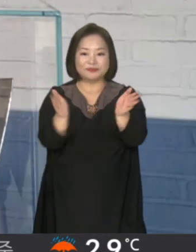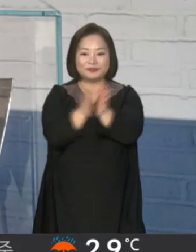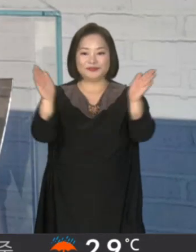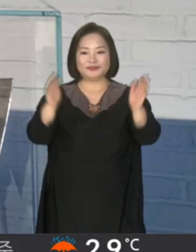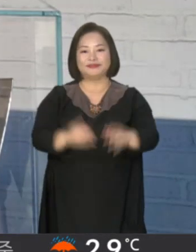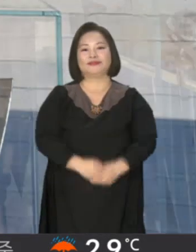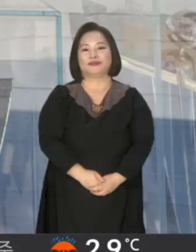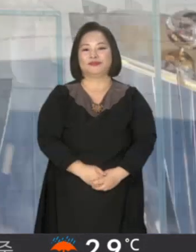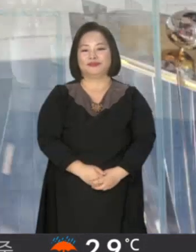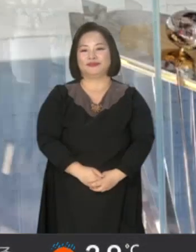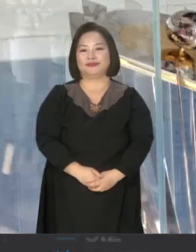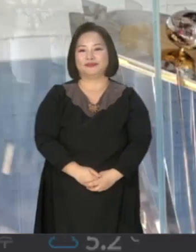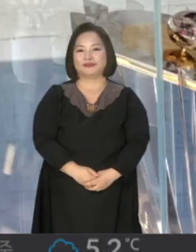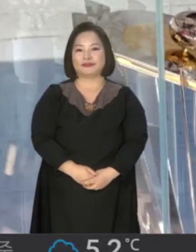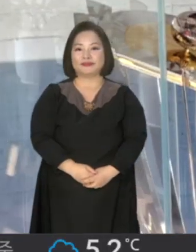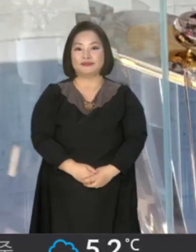돌입합니다